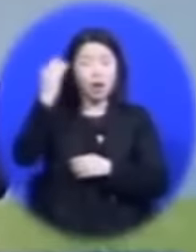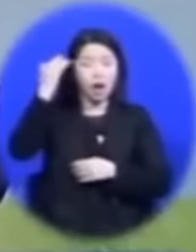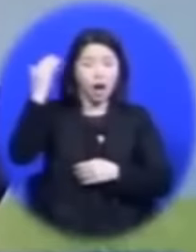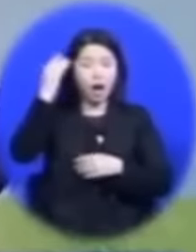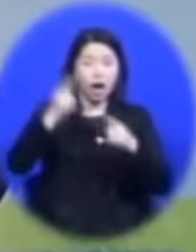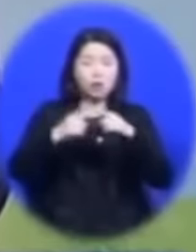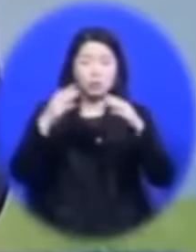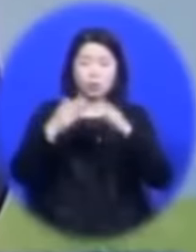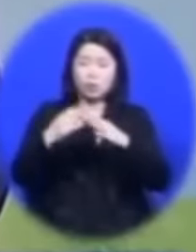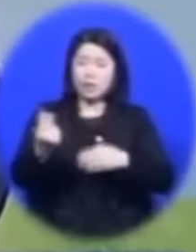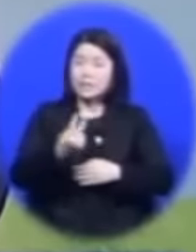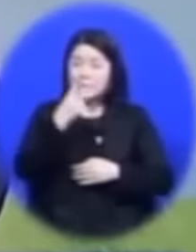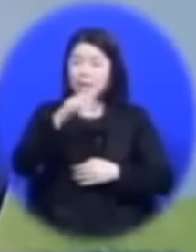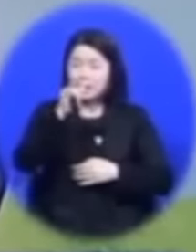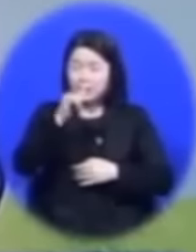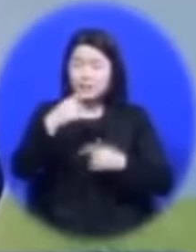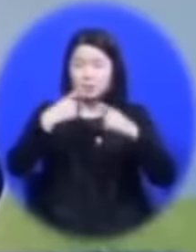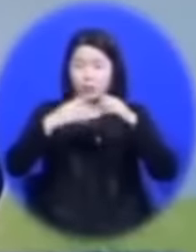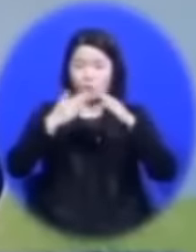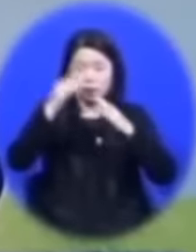한국교회가 정말 살아있는 교회인가?